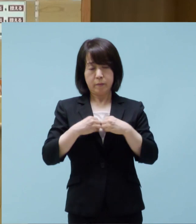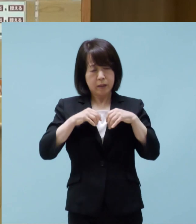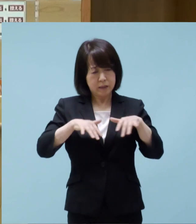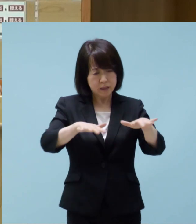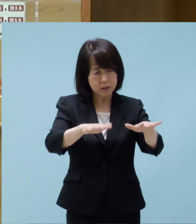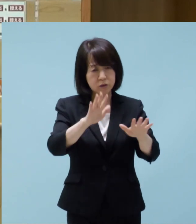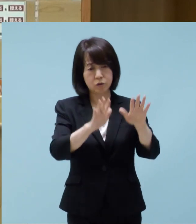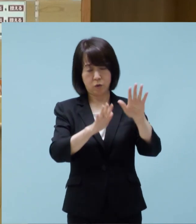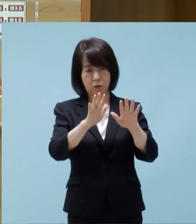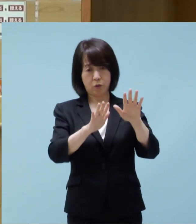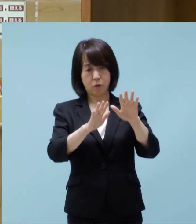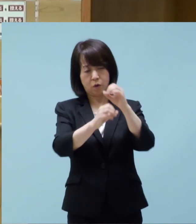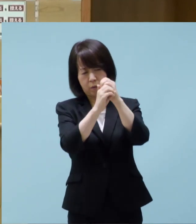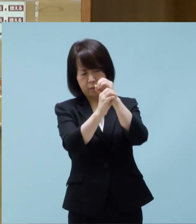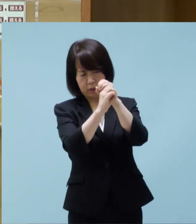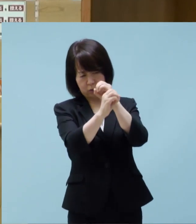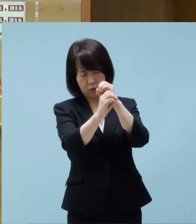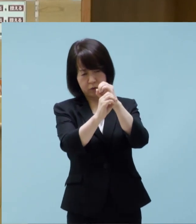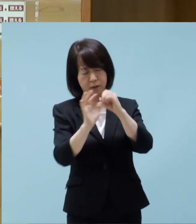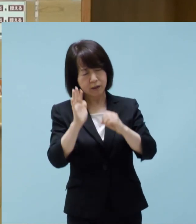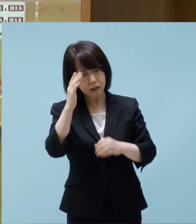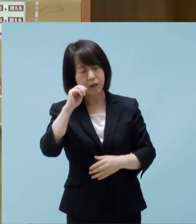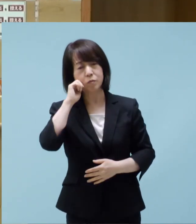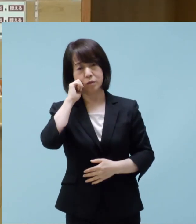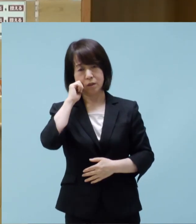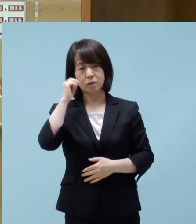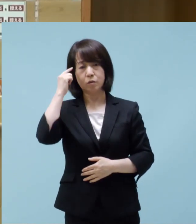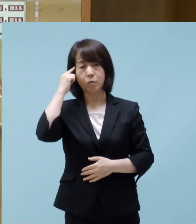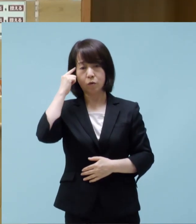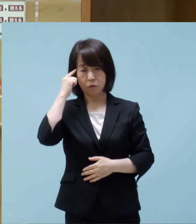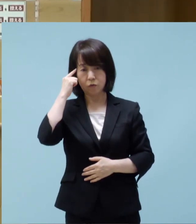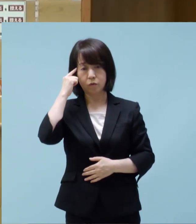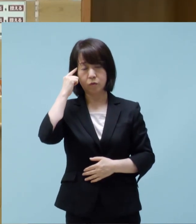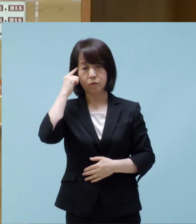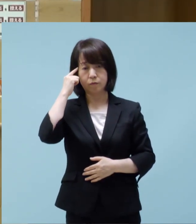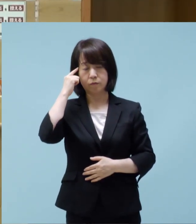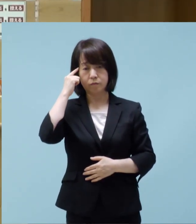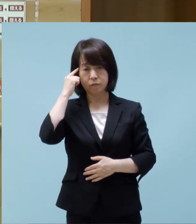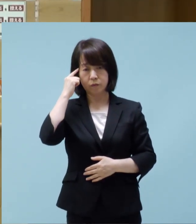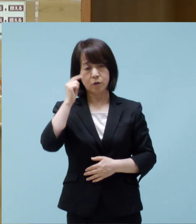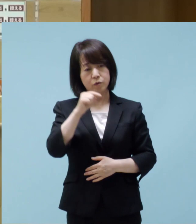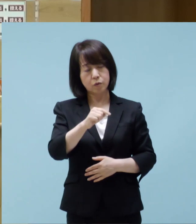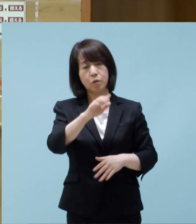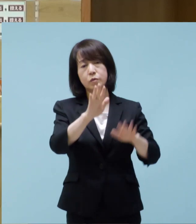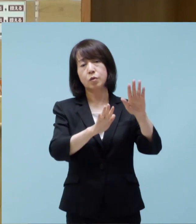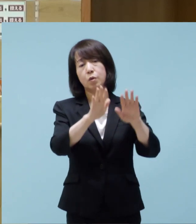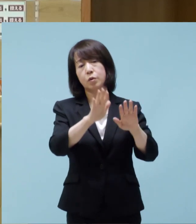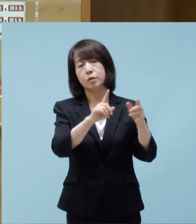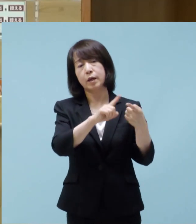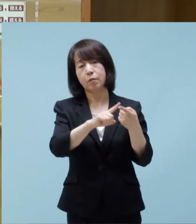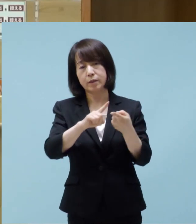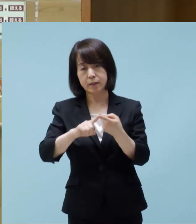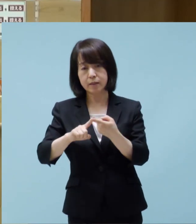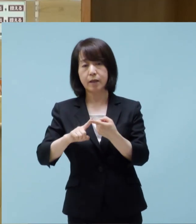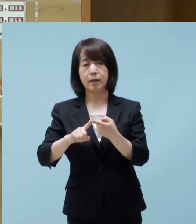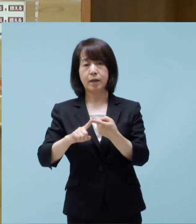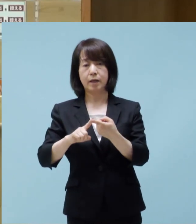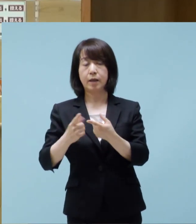か難しいというところがあるかと思いますので、やはり感染状況に応じてですね、しっかりそ